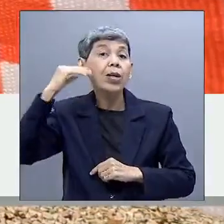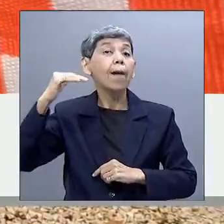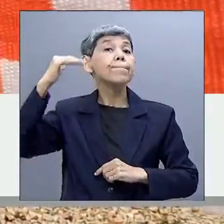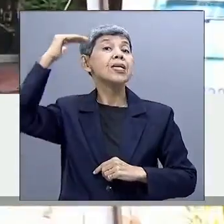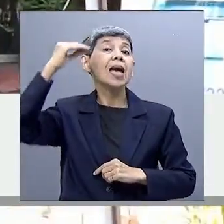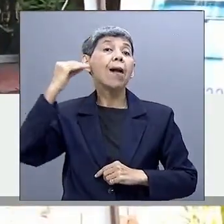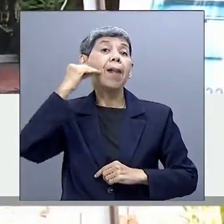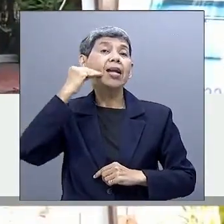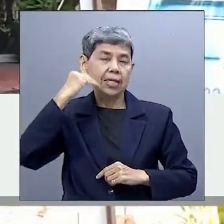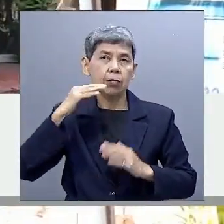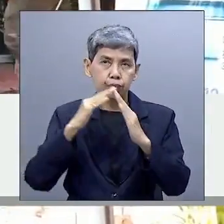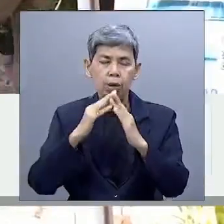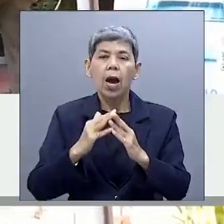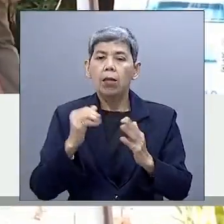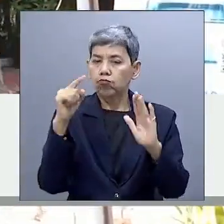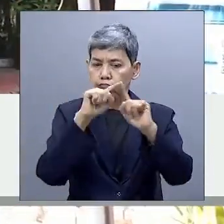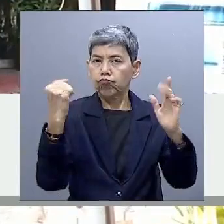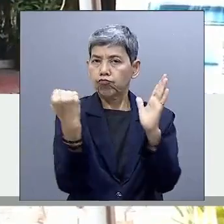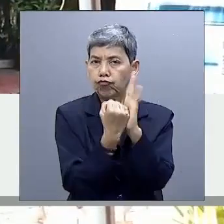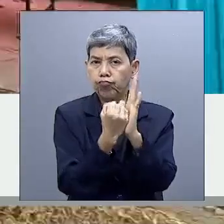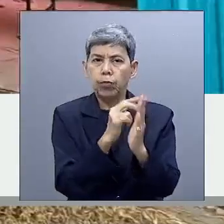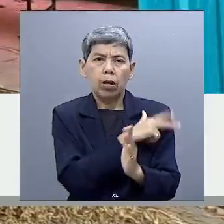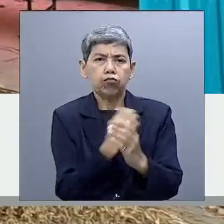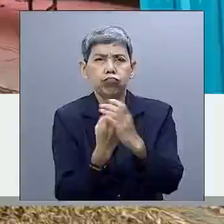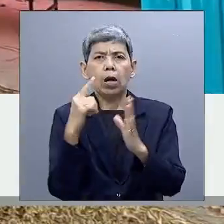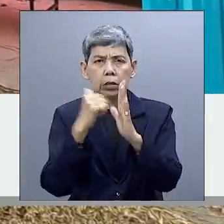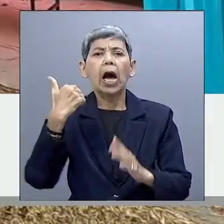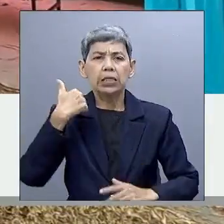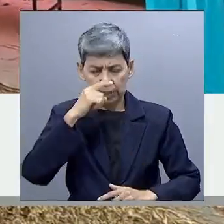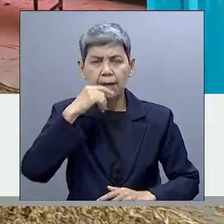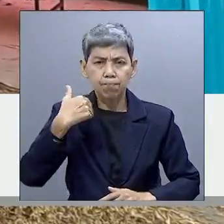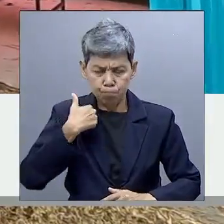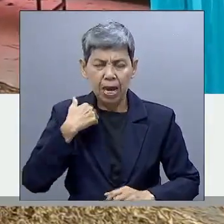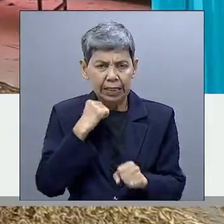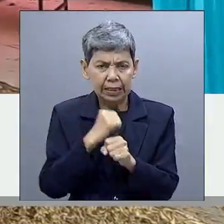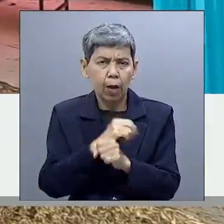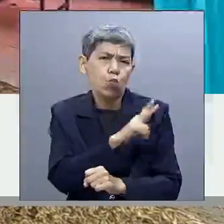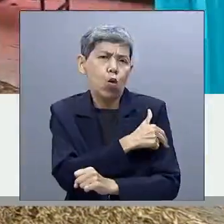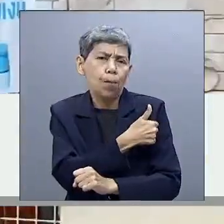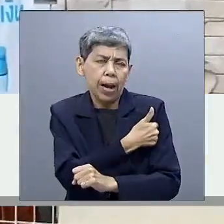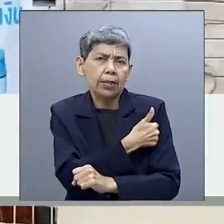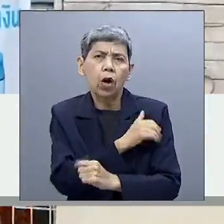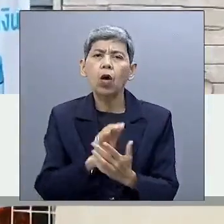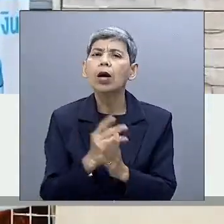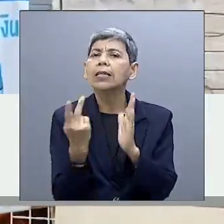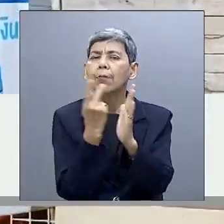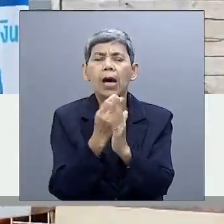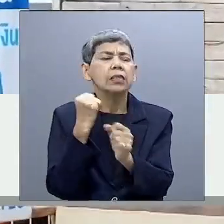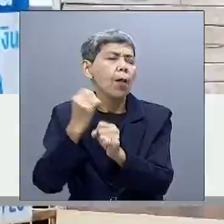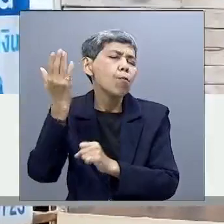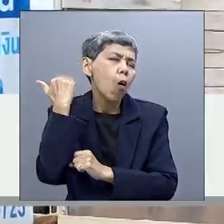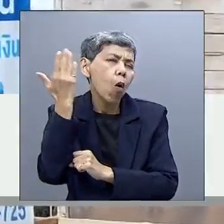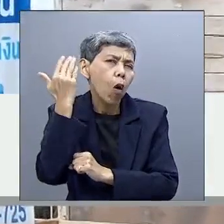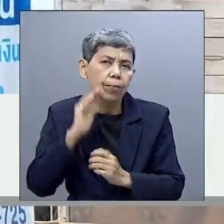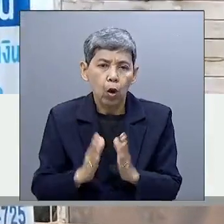ของบ้านมีใบประกอบวิชาชีพแพทย์แผนไทยและเคยทำงานอยู่ในโรงพยาบาลแห่งหนึ่งที่จังหวัดกาญจนบุรีค่ะเ